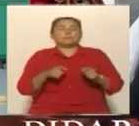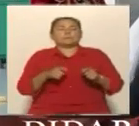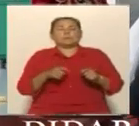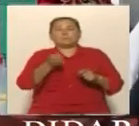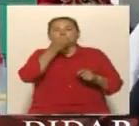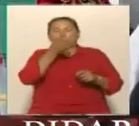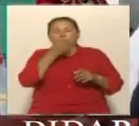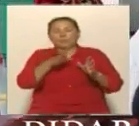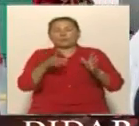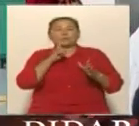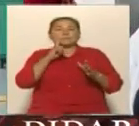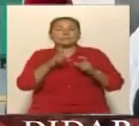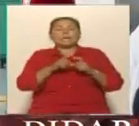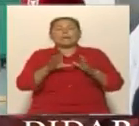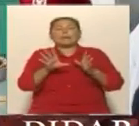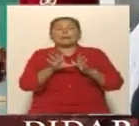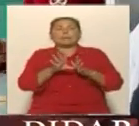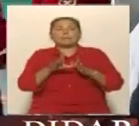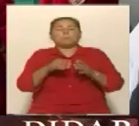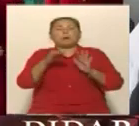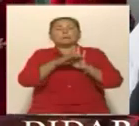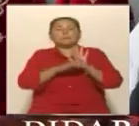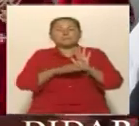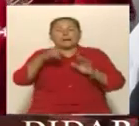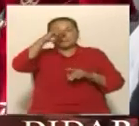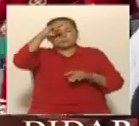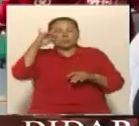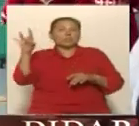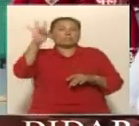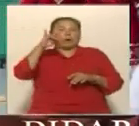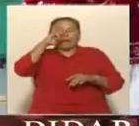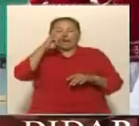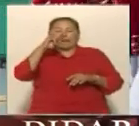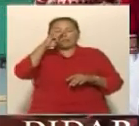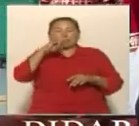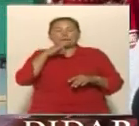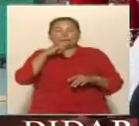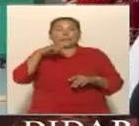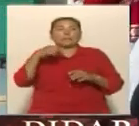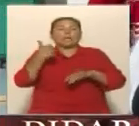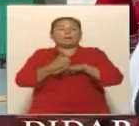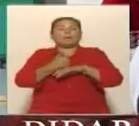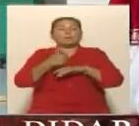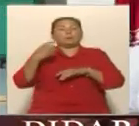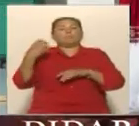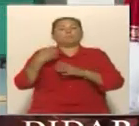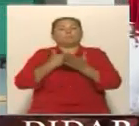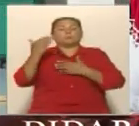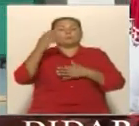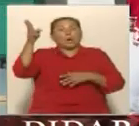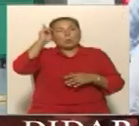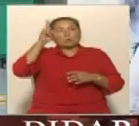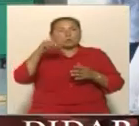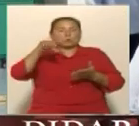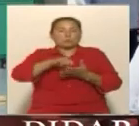Баку жазғы энергетикалық мектебі 2023 бағдарламасын Әзербайжан Республикасының Ақтау қаласындағы бас консулдығы Ада университеті мен Маңғыстау